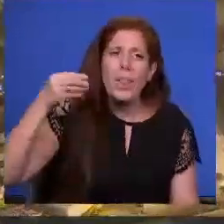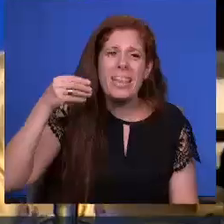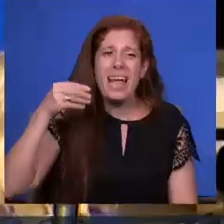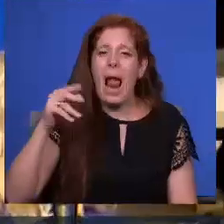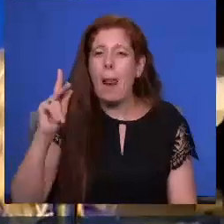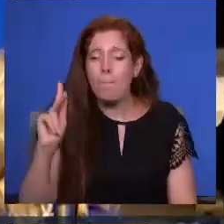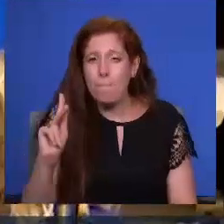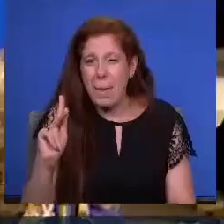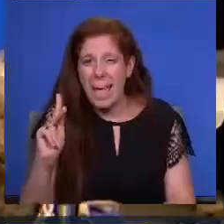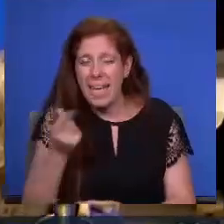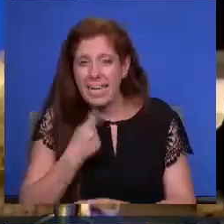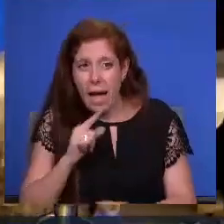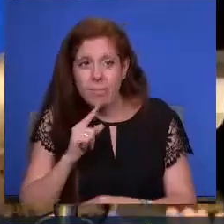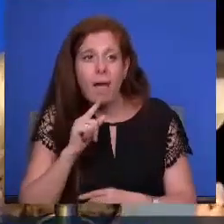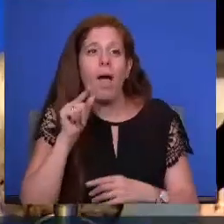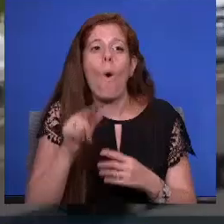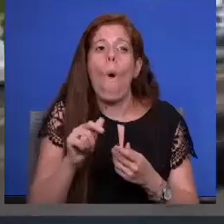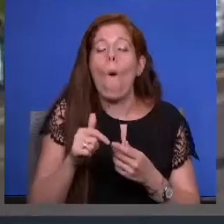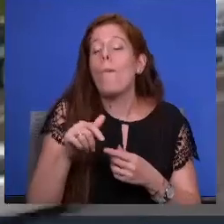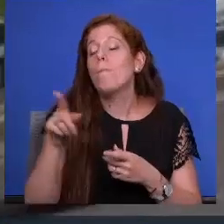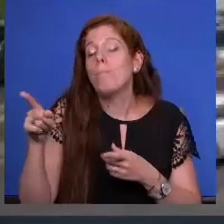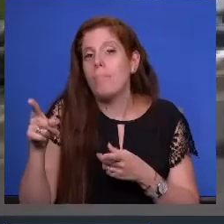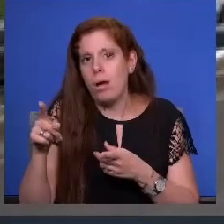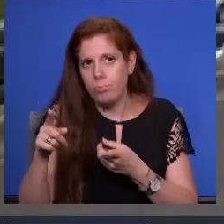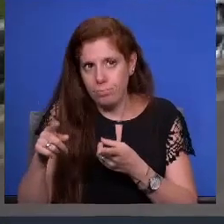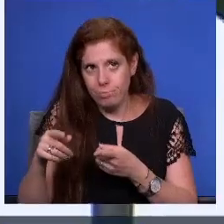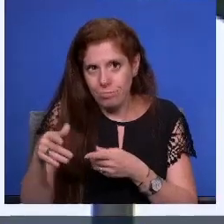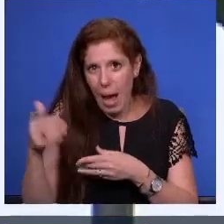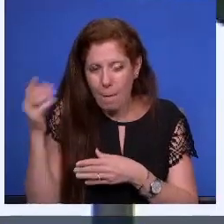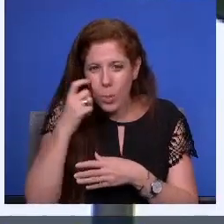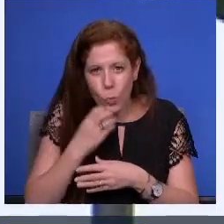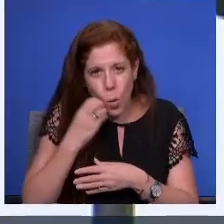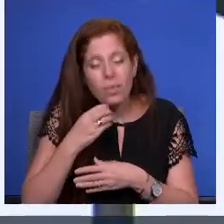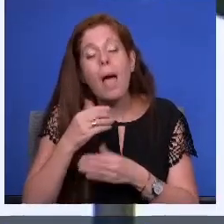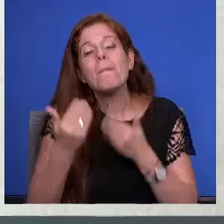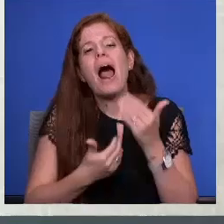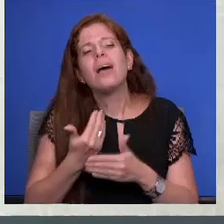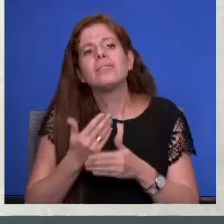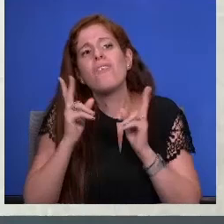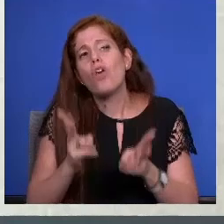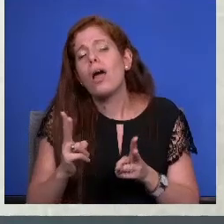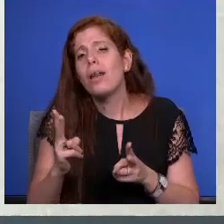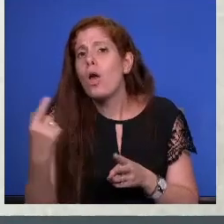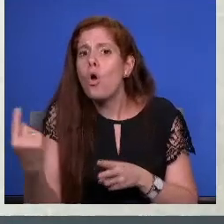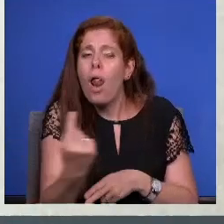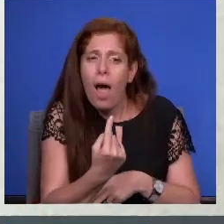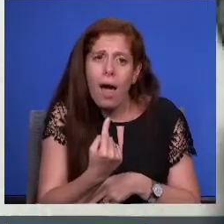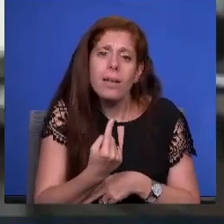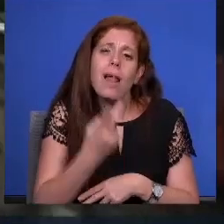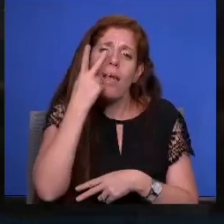באמירויות שתוכנן עוד לפני הסכמי אברהם, המהלך הזה יאפשר לכל ישראלי שיחפוץ בכך לבקר